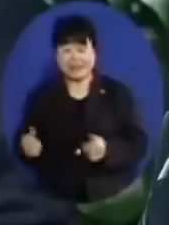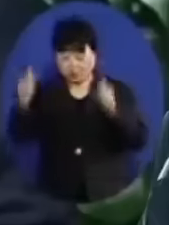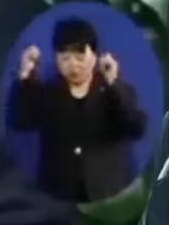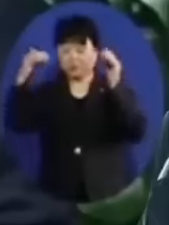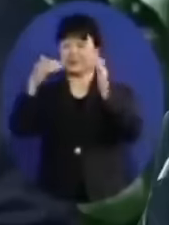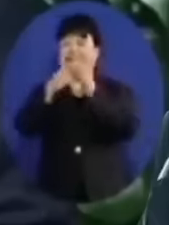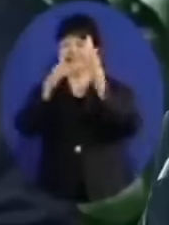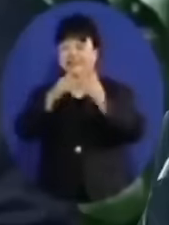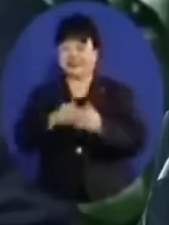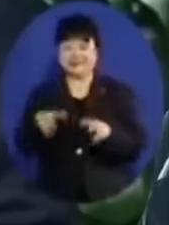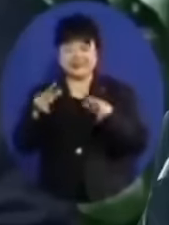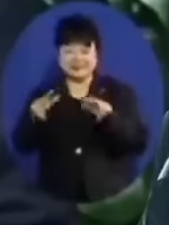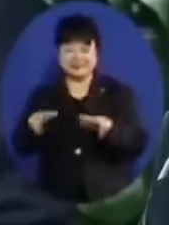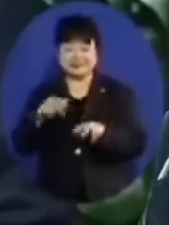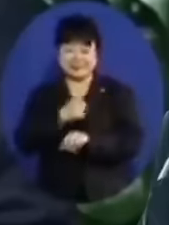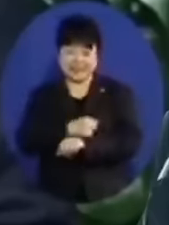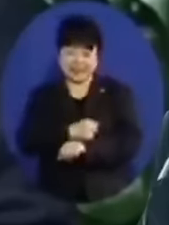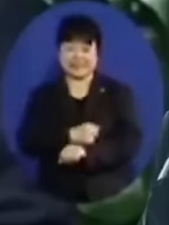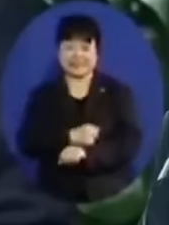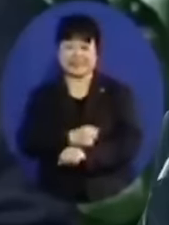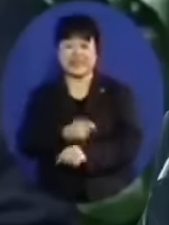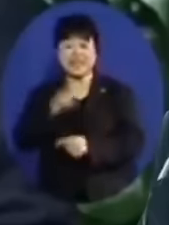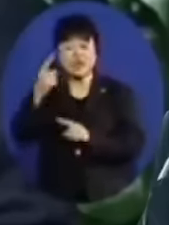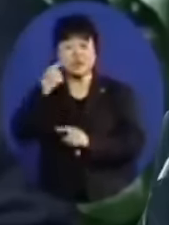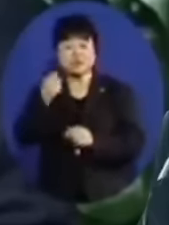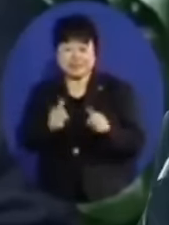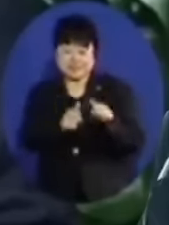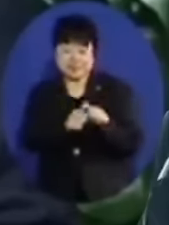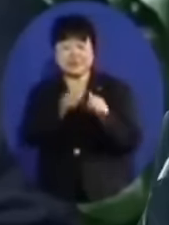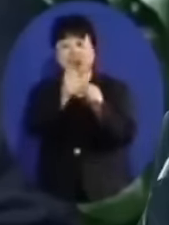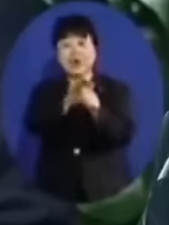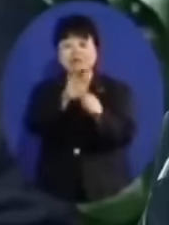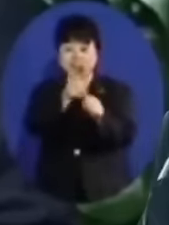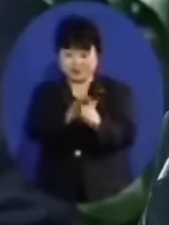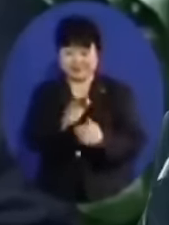졸업했으니까 지금 내가 하는 것은 이영훈 목사를 도와서